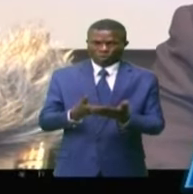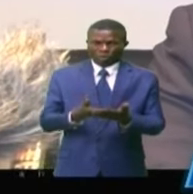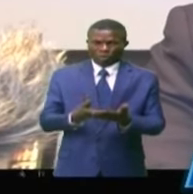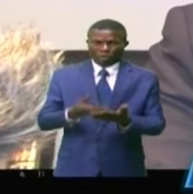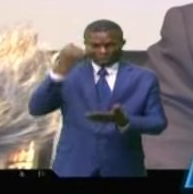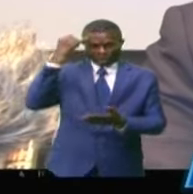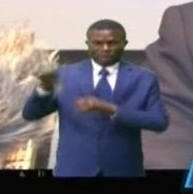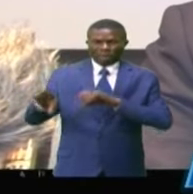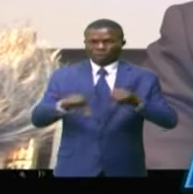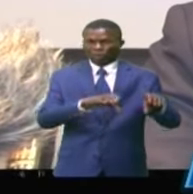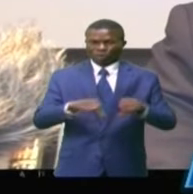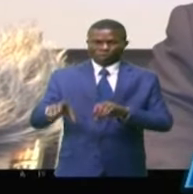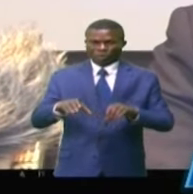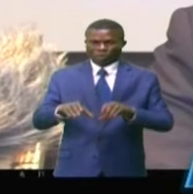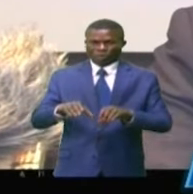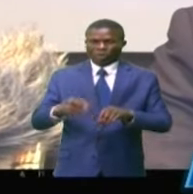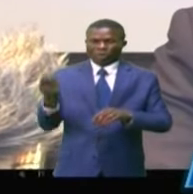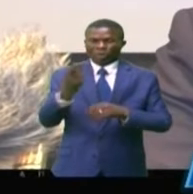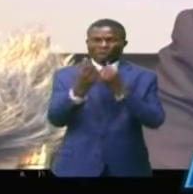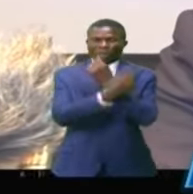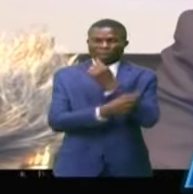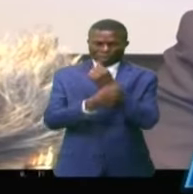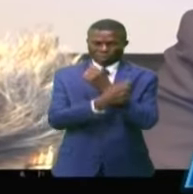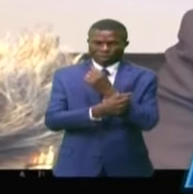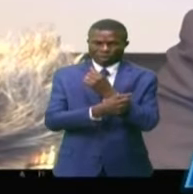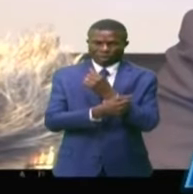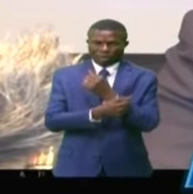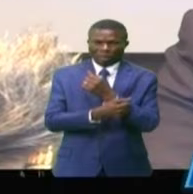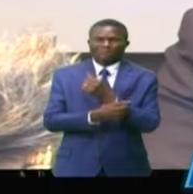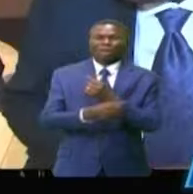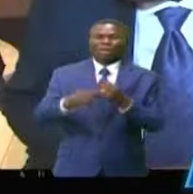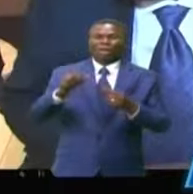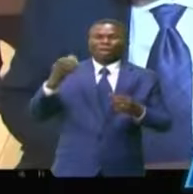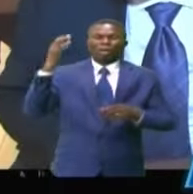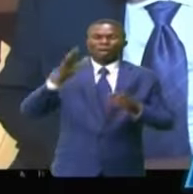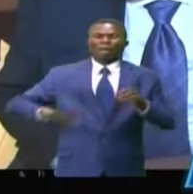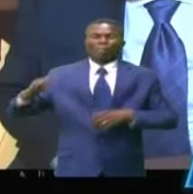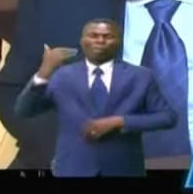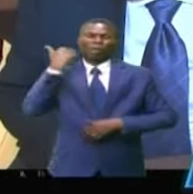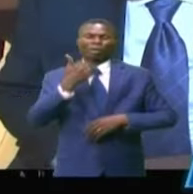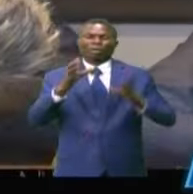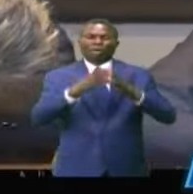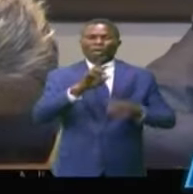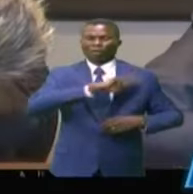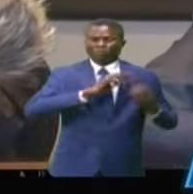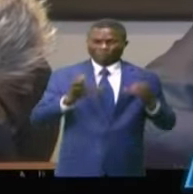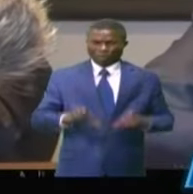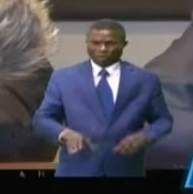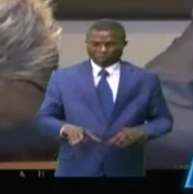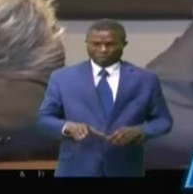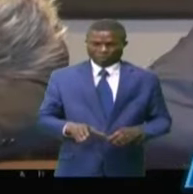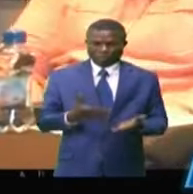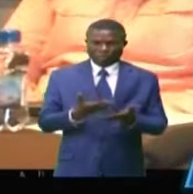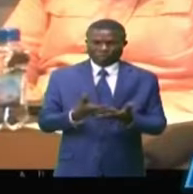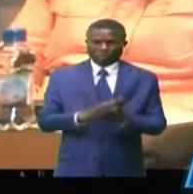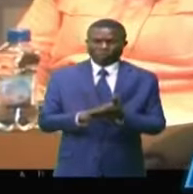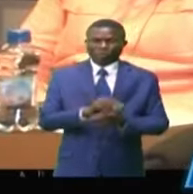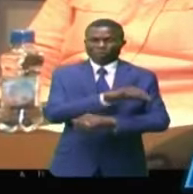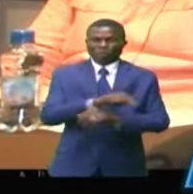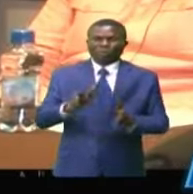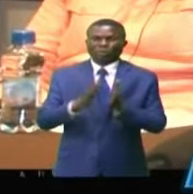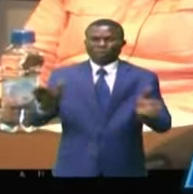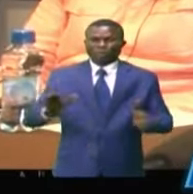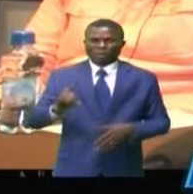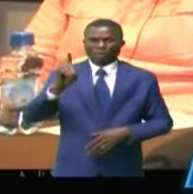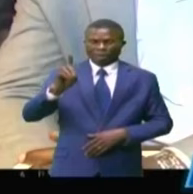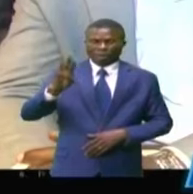cadre des activités des commissions permanentes mixtes Ouganda-RDC. Uganda Revenue Authority et la Direction générale des